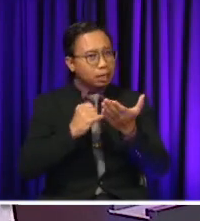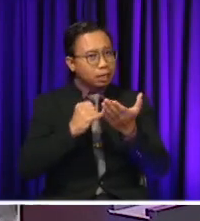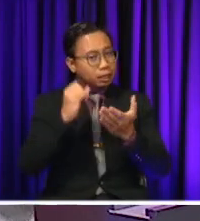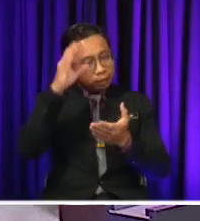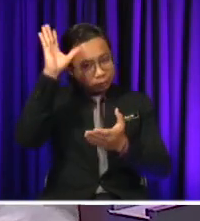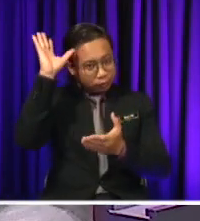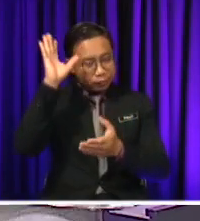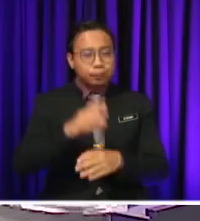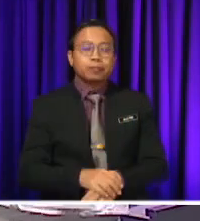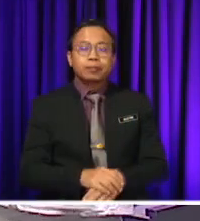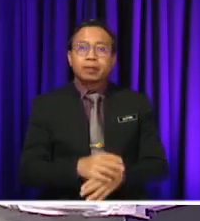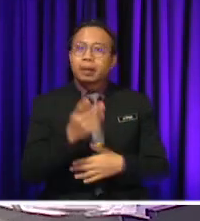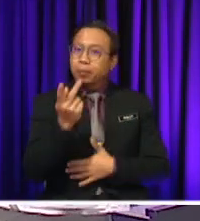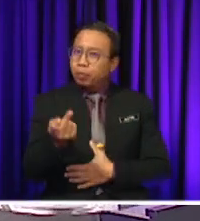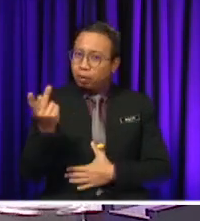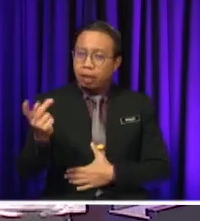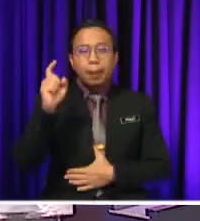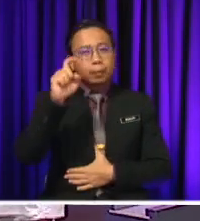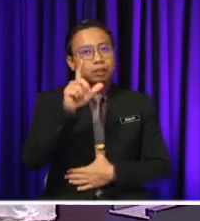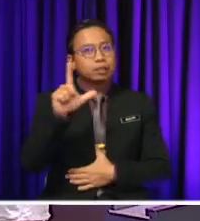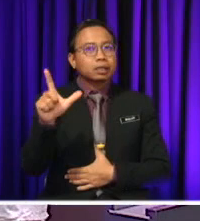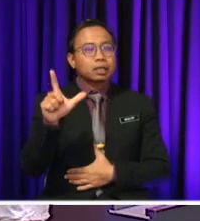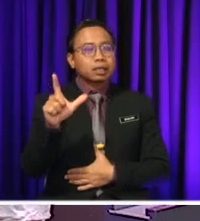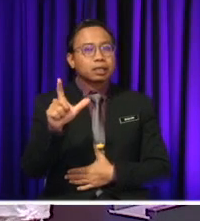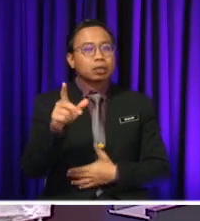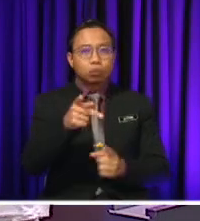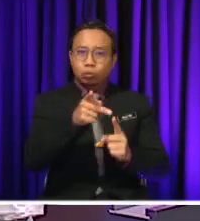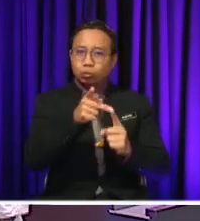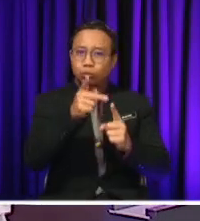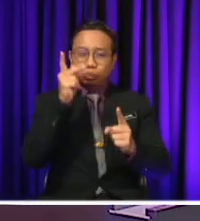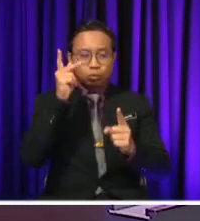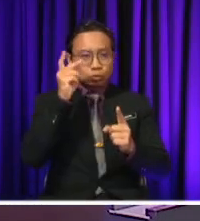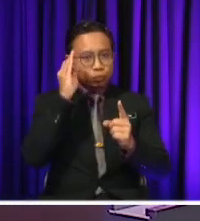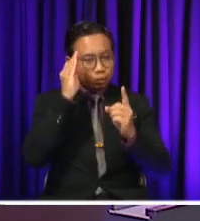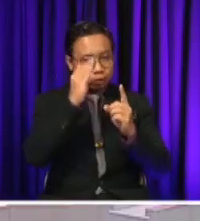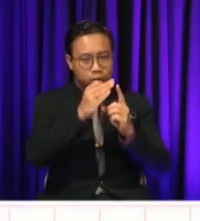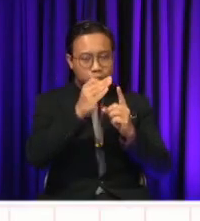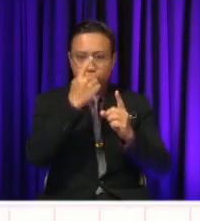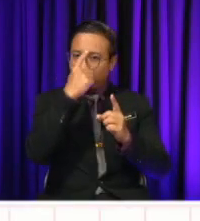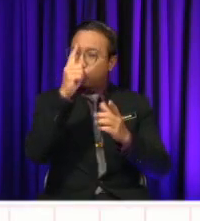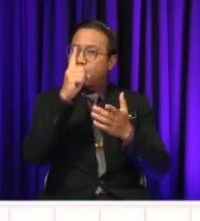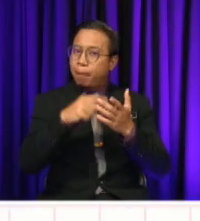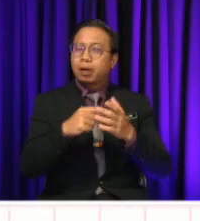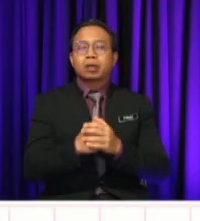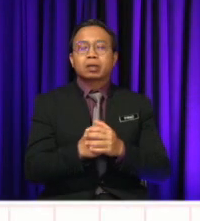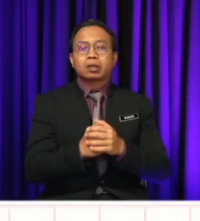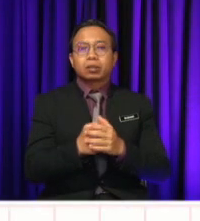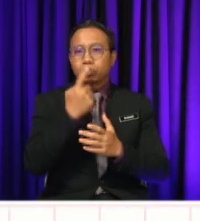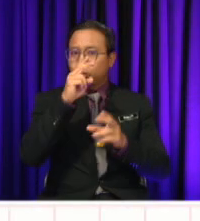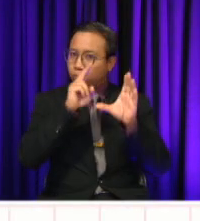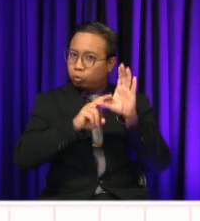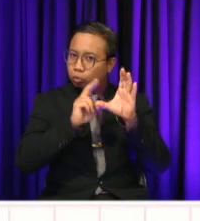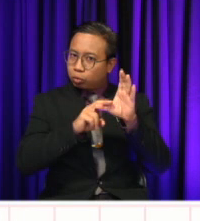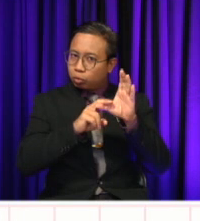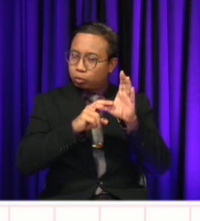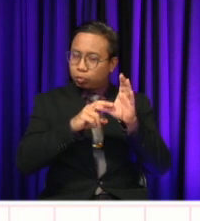Oke produk tuh mestilah spesifik Oke produk itu untuk spesifikasinya untuk apa untuk duduk ke untuk